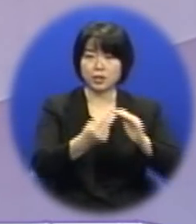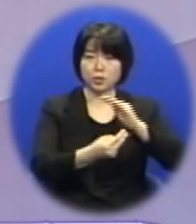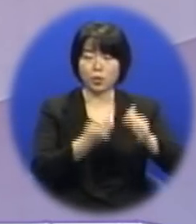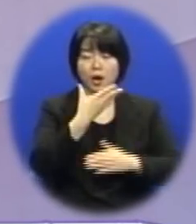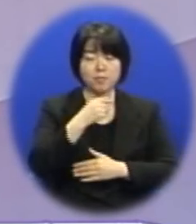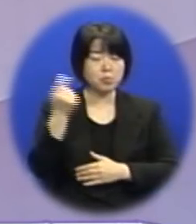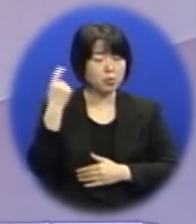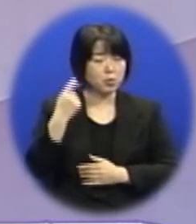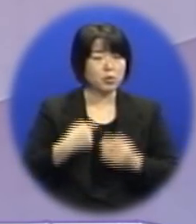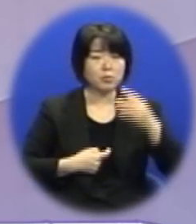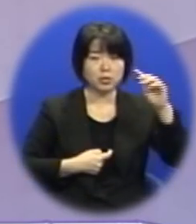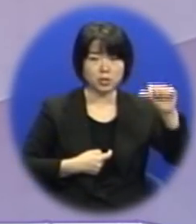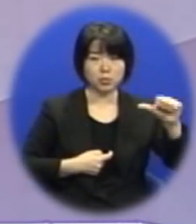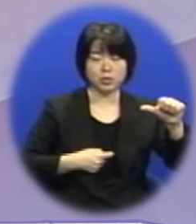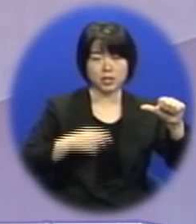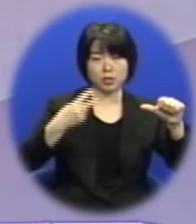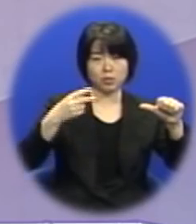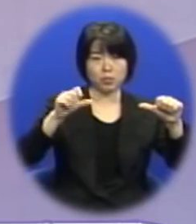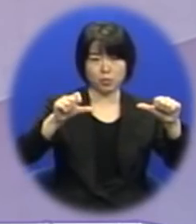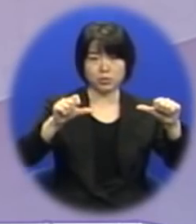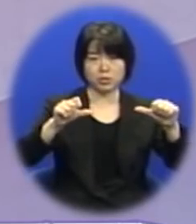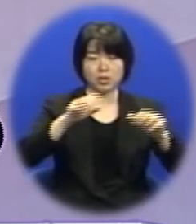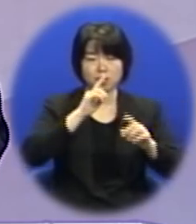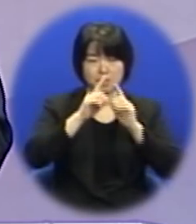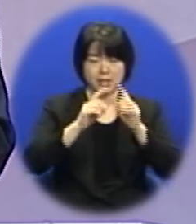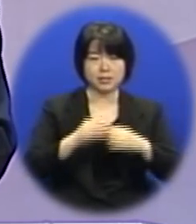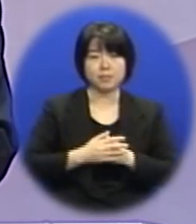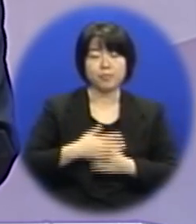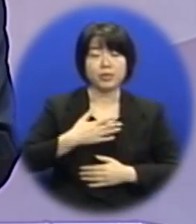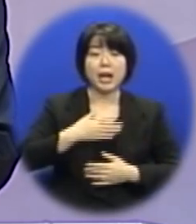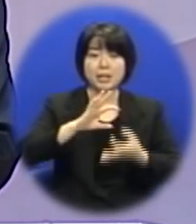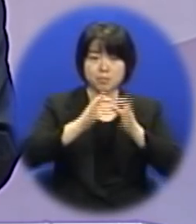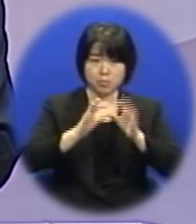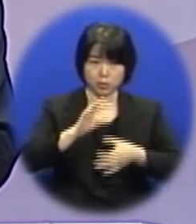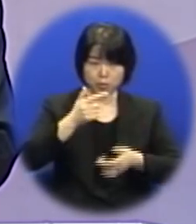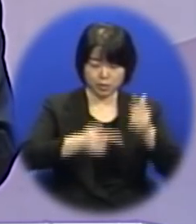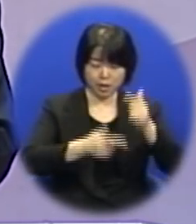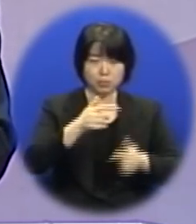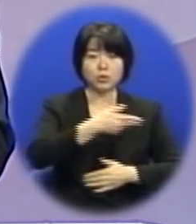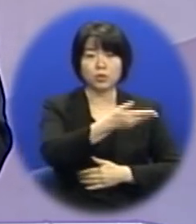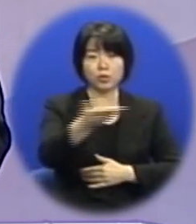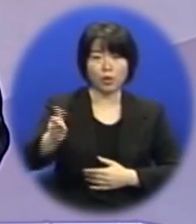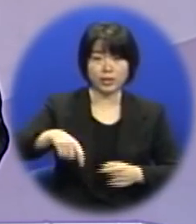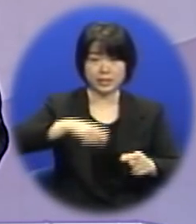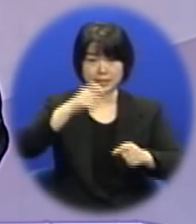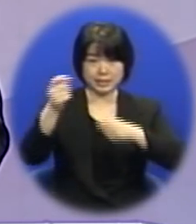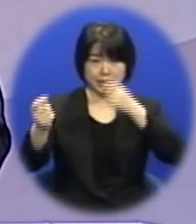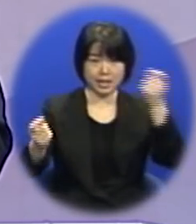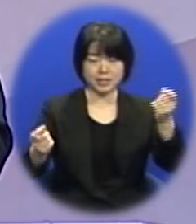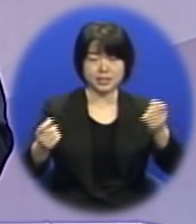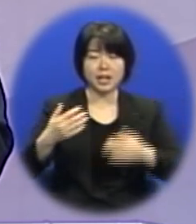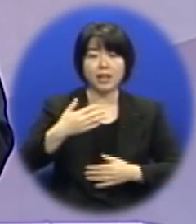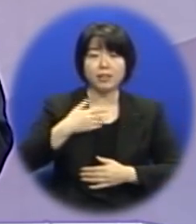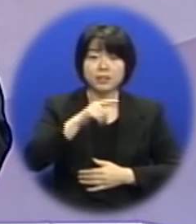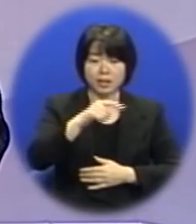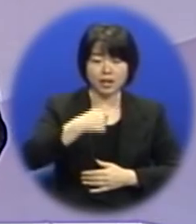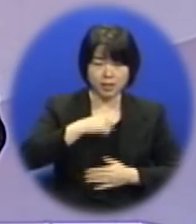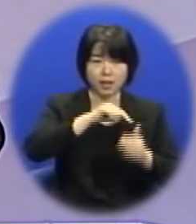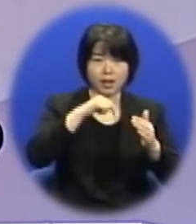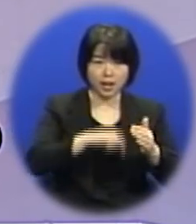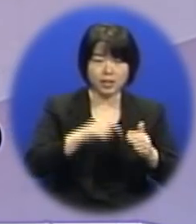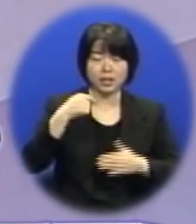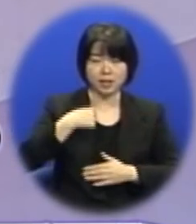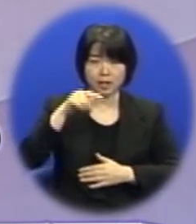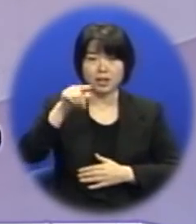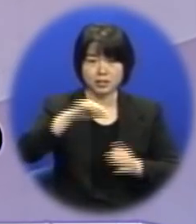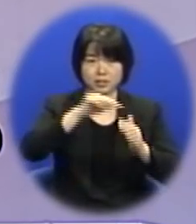15장 5절 말씀을 읽었습니다. 나는 포도나무요 너희는 가지라. 그가 내 안에 내가 그 안에 거하면 사람이